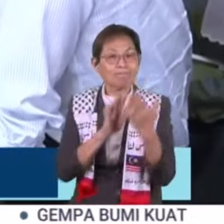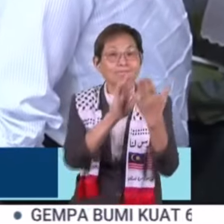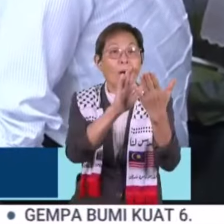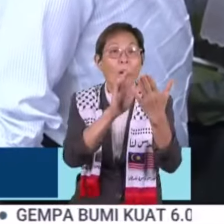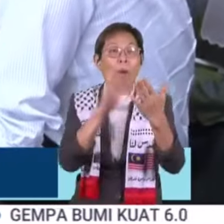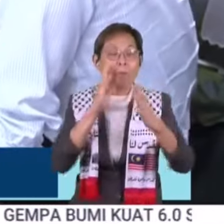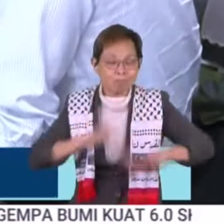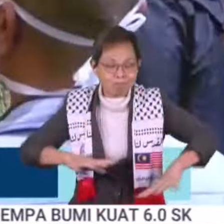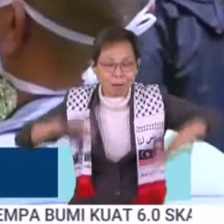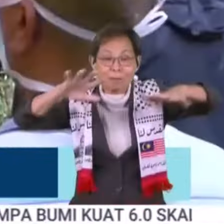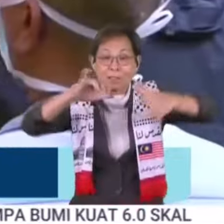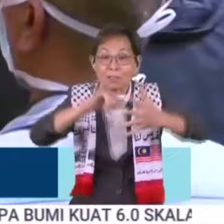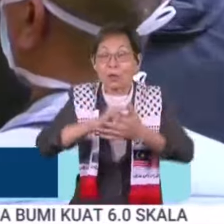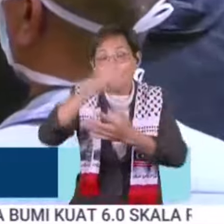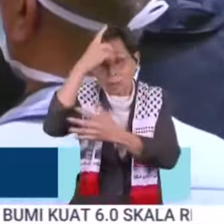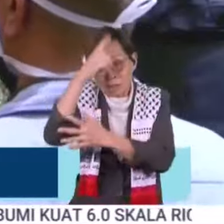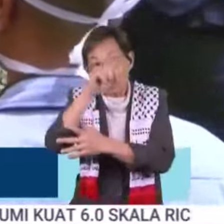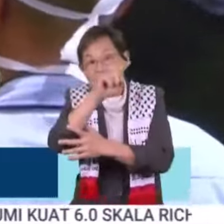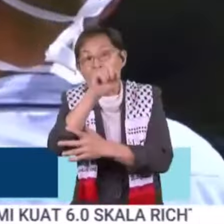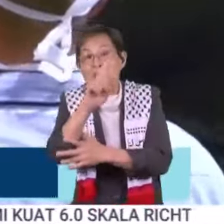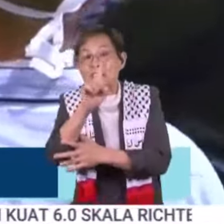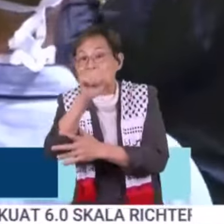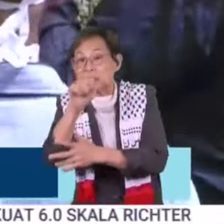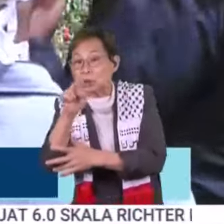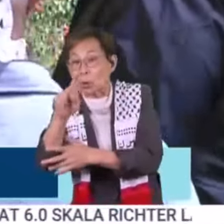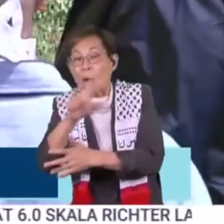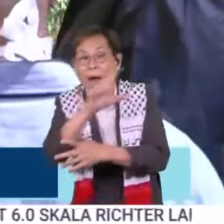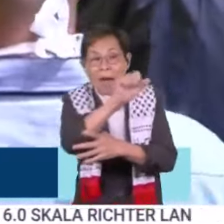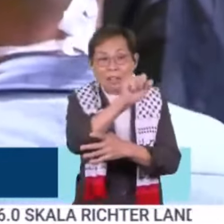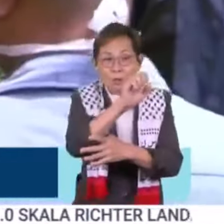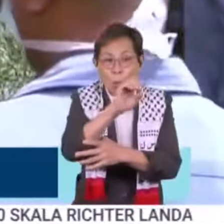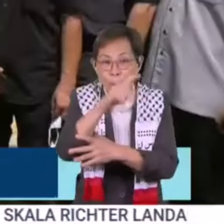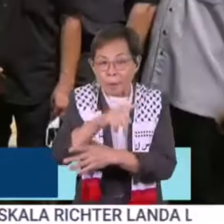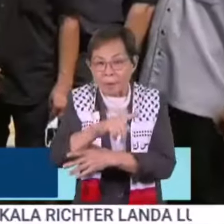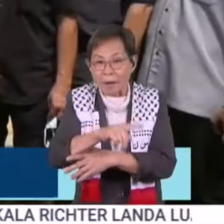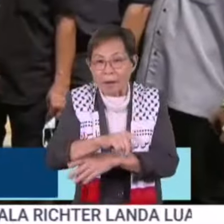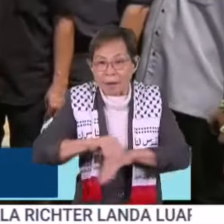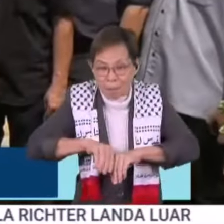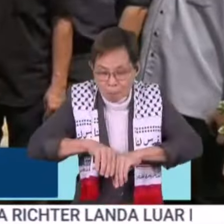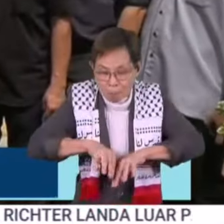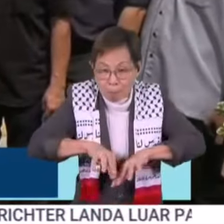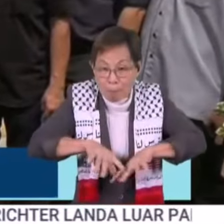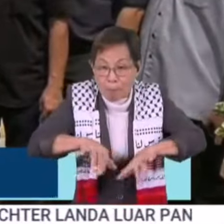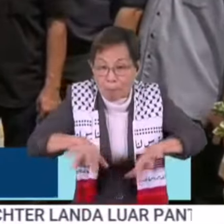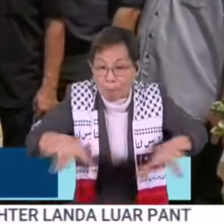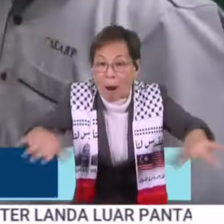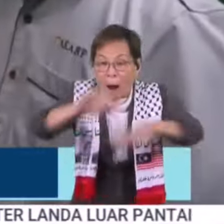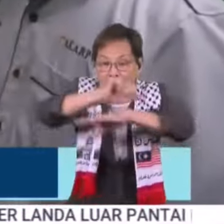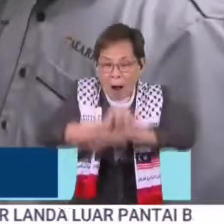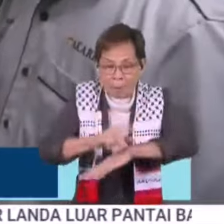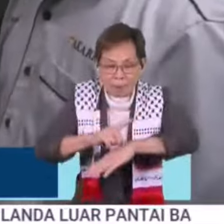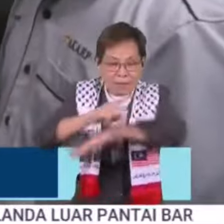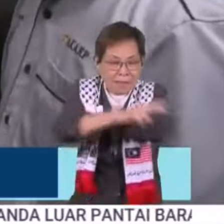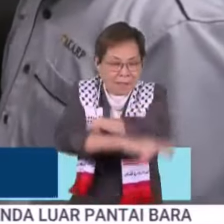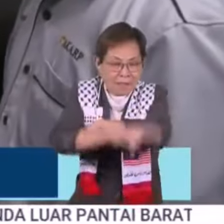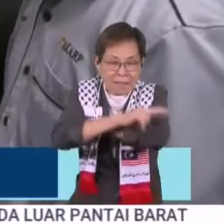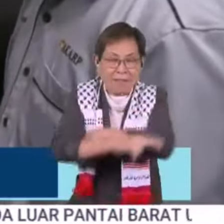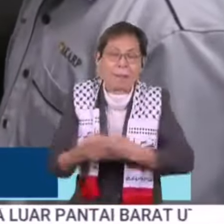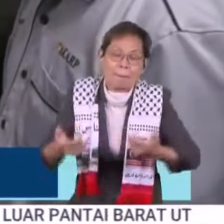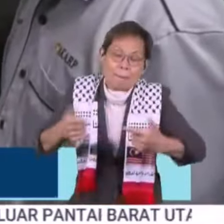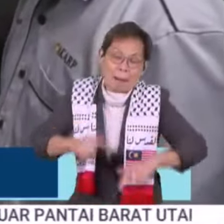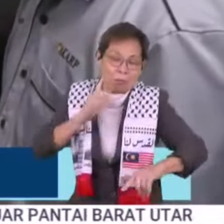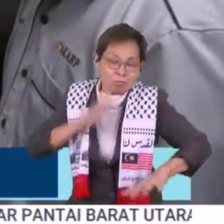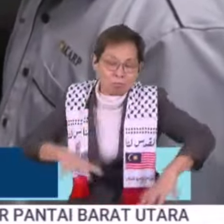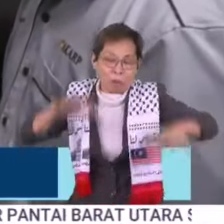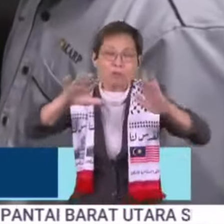bencana alam itu. Datuk Seri Dr. Zulkifli Ahmad berkata SOP itu akan dikembangkan sebagai satu amalan di negeri-negeri terkesan